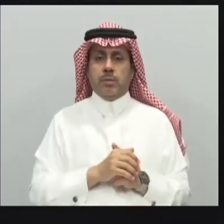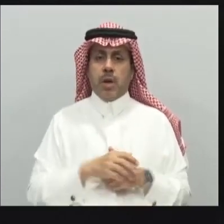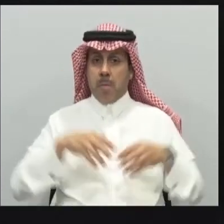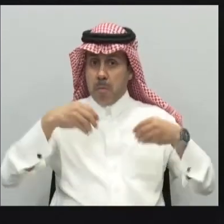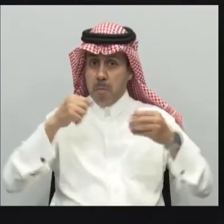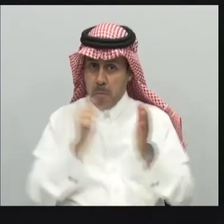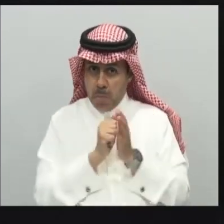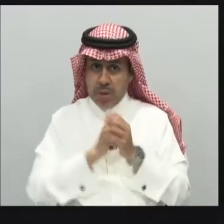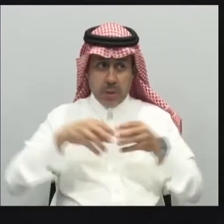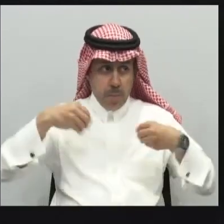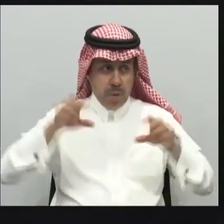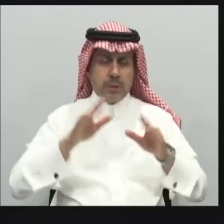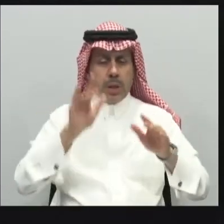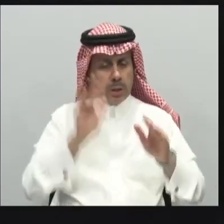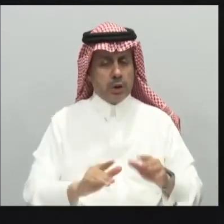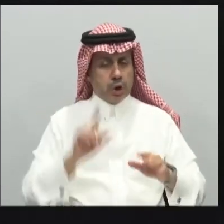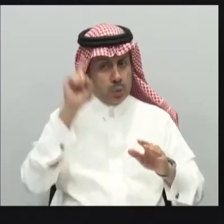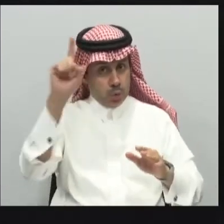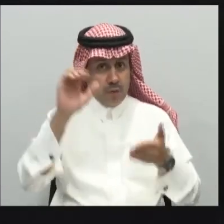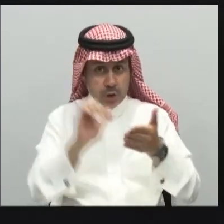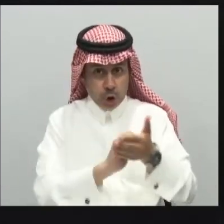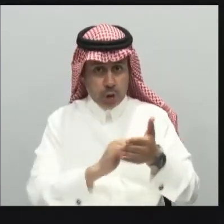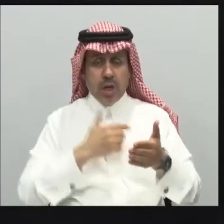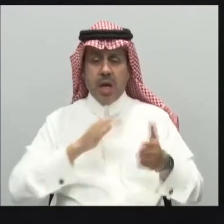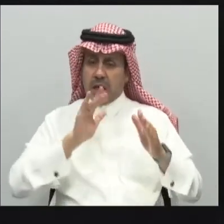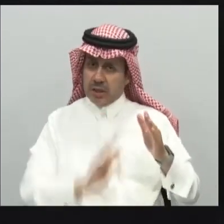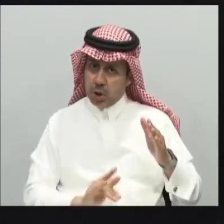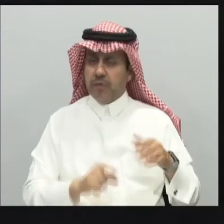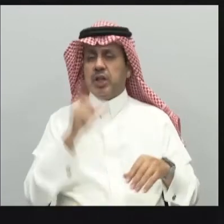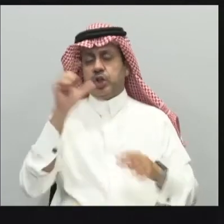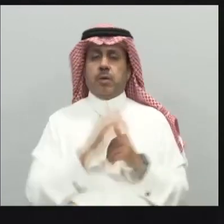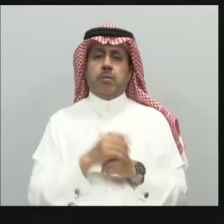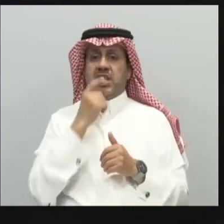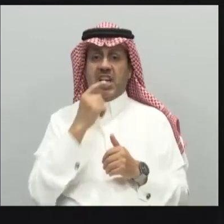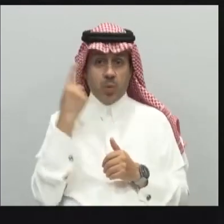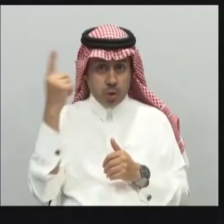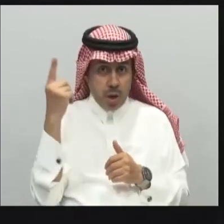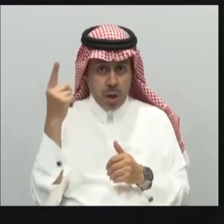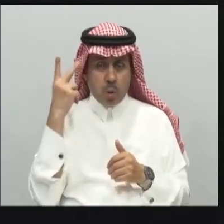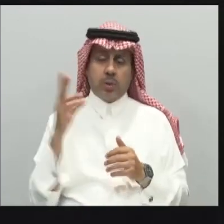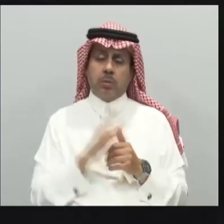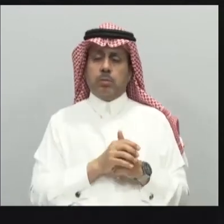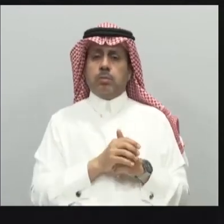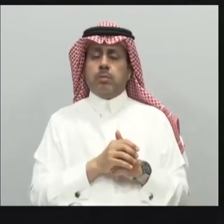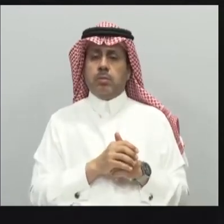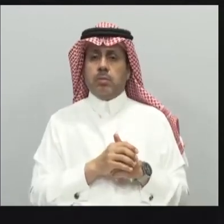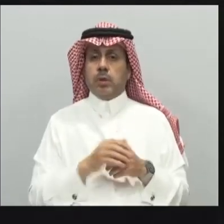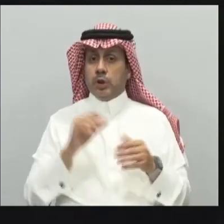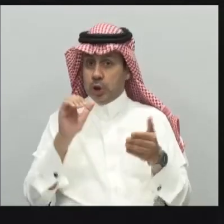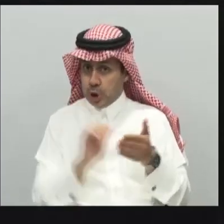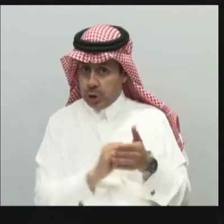منزلي فقلت لك لكن اشترط عليك ان ابقى فيه شهرا او سنه او شهرين فهذا